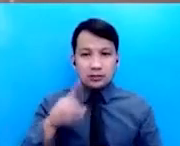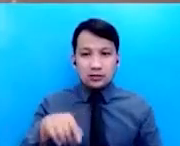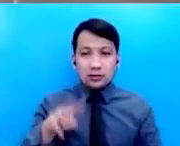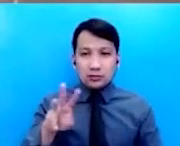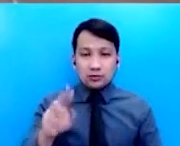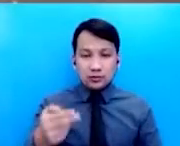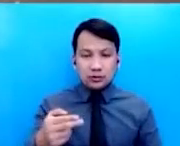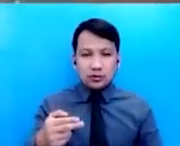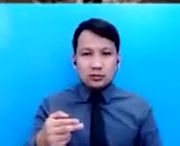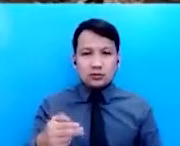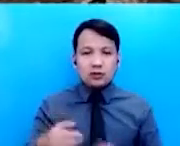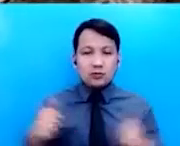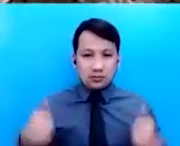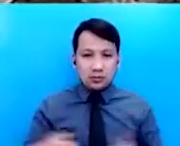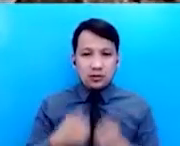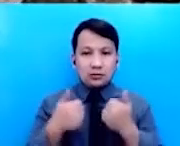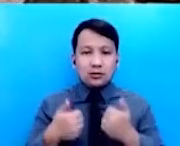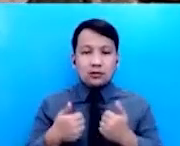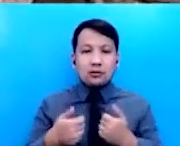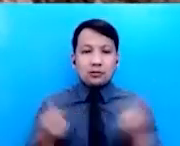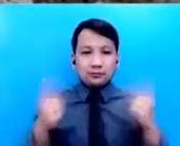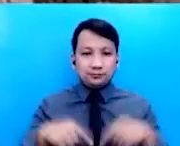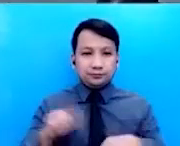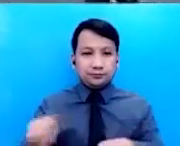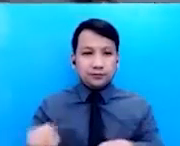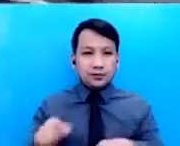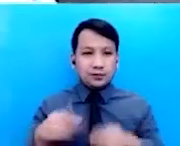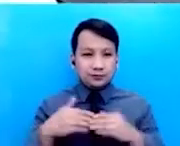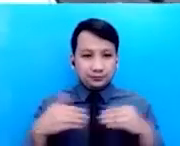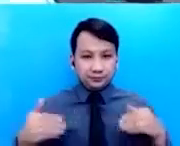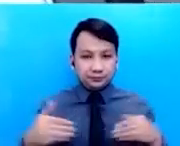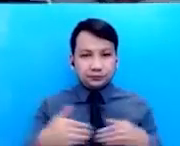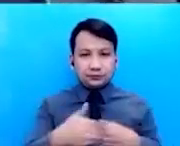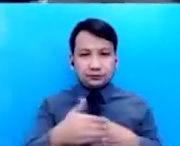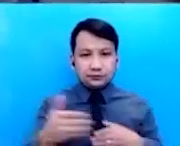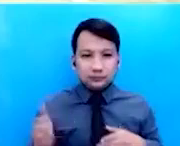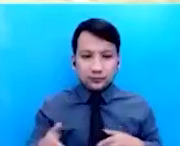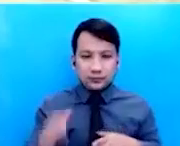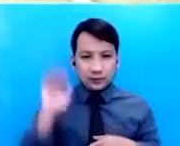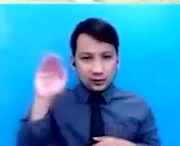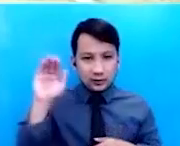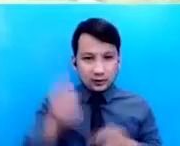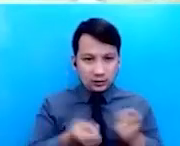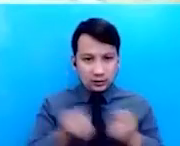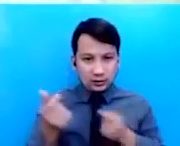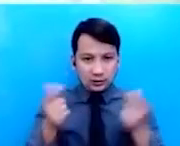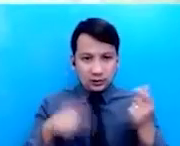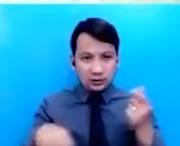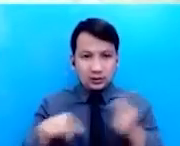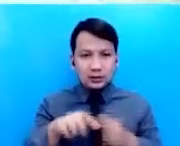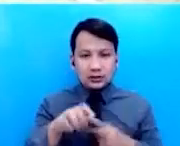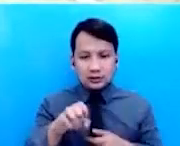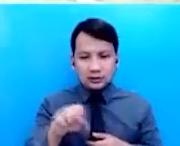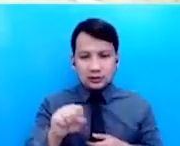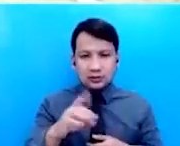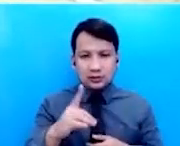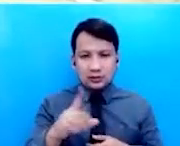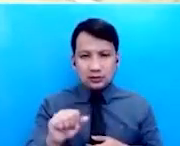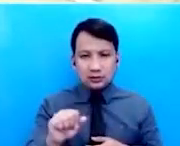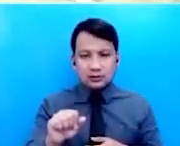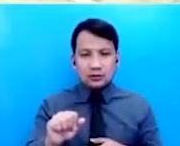Dahil sa mga aksidenteng ito, nasangkot na naman ang mga concrete barrier. May mananawagang tanggalin na ang mga ito sa EDSA, pero depensa ng